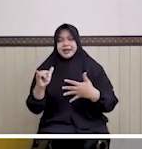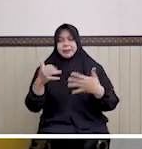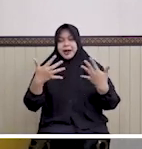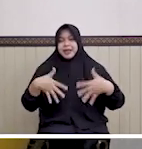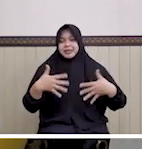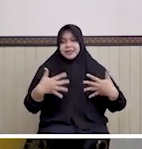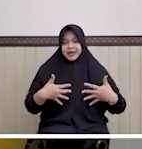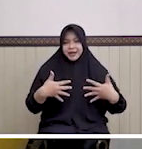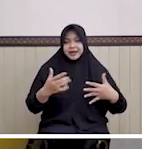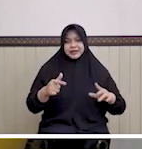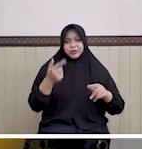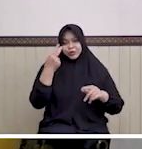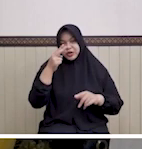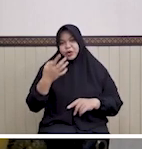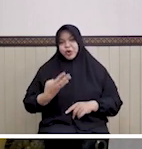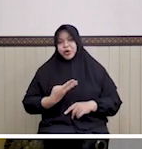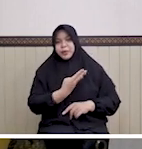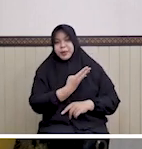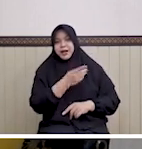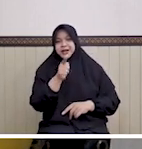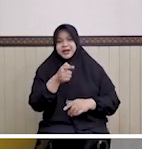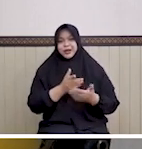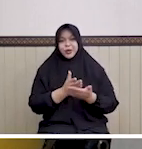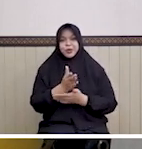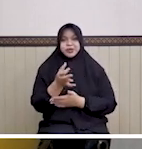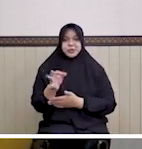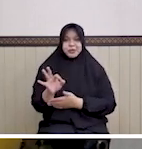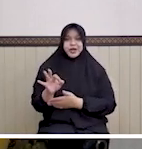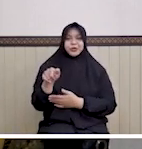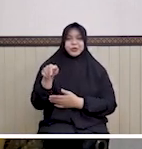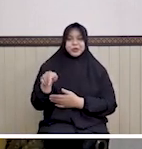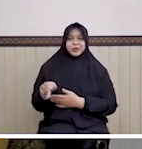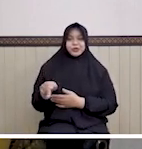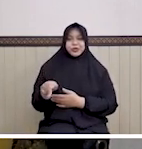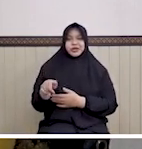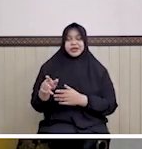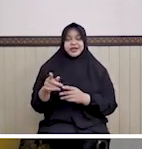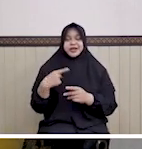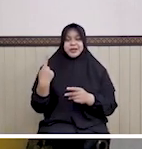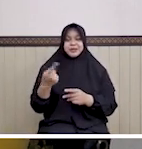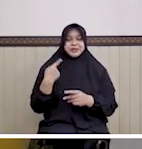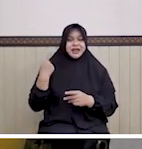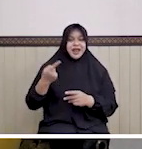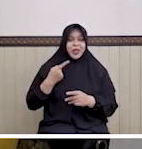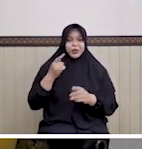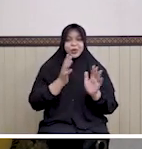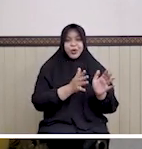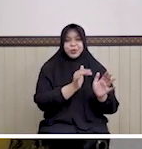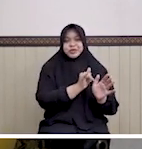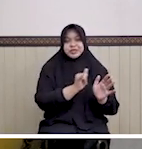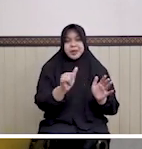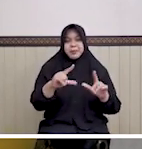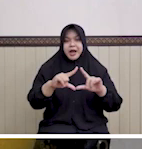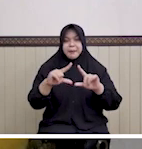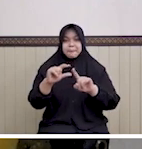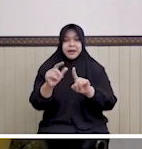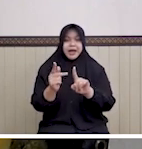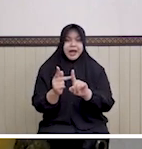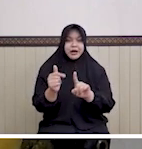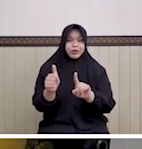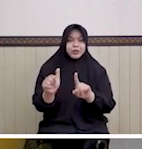di dalam sebenarnya ini terobosan baru ini dan memang Kami selalu ngobrol dengan dengan aparat penegak hukum untuk